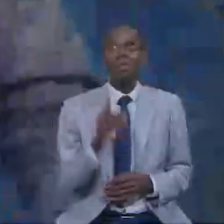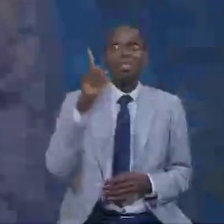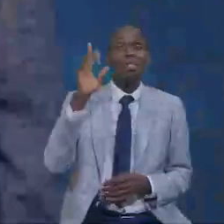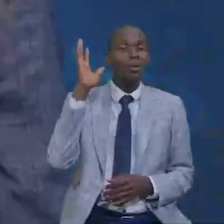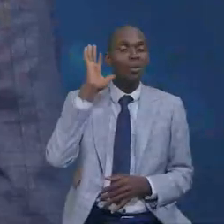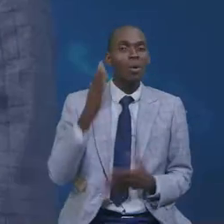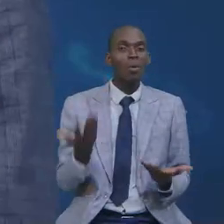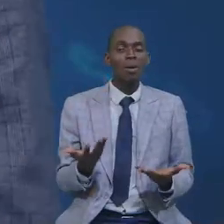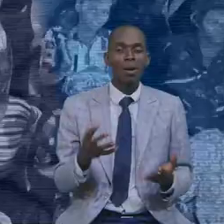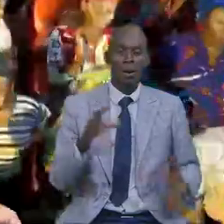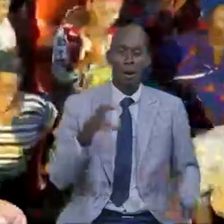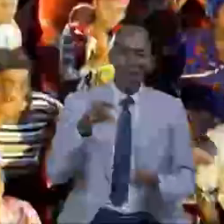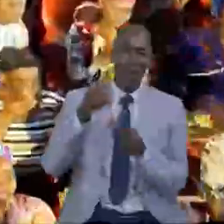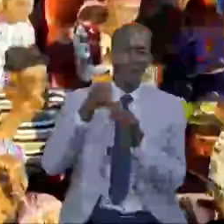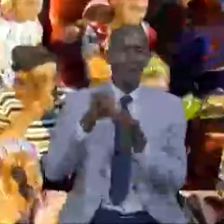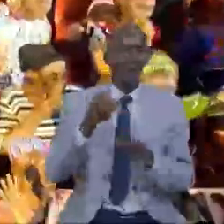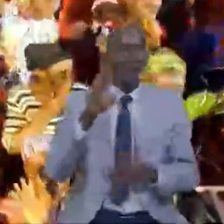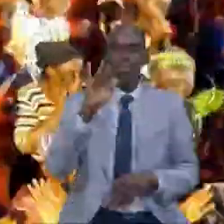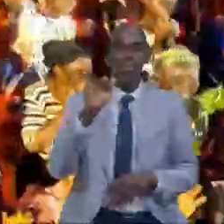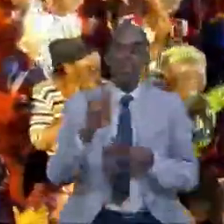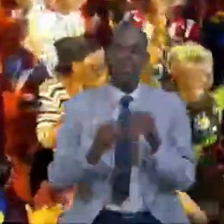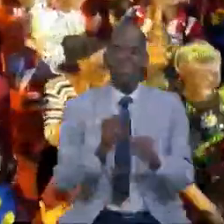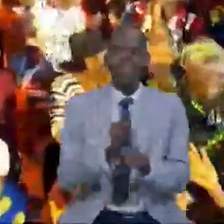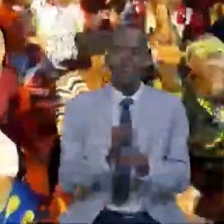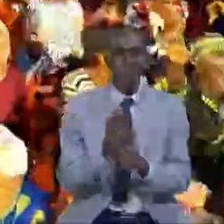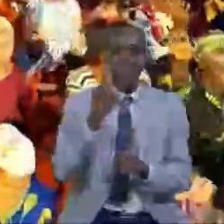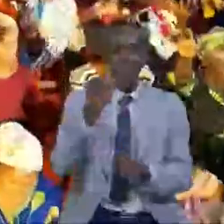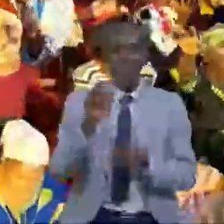il va ajouter printemps